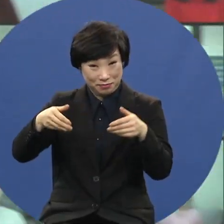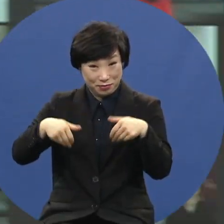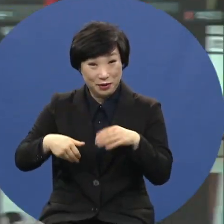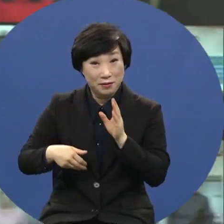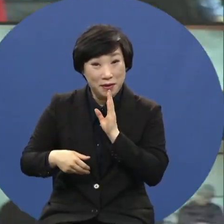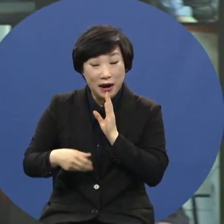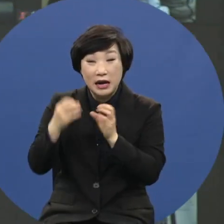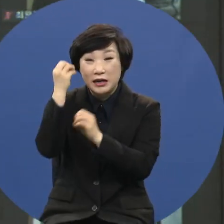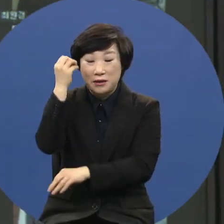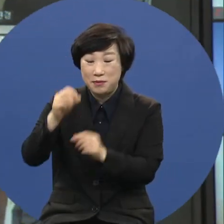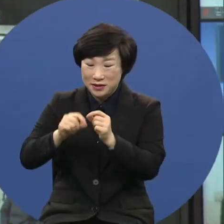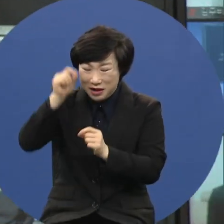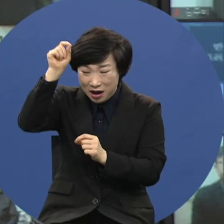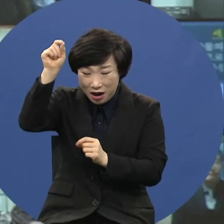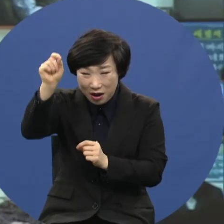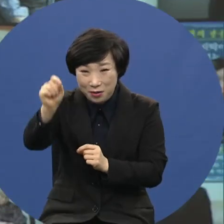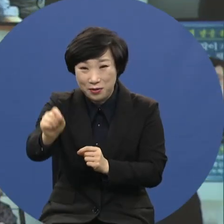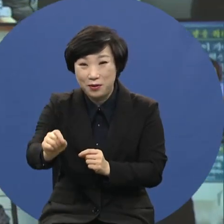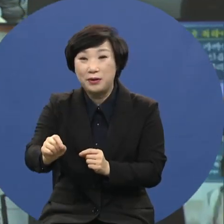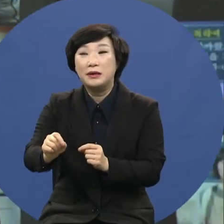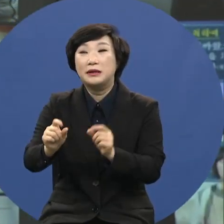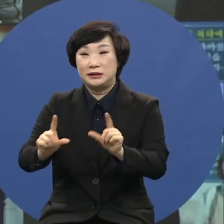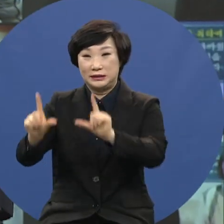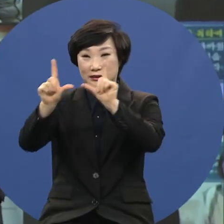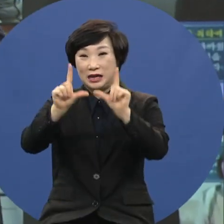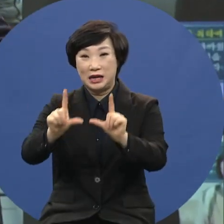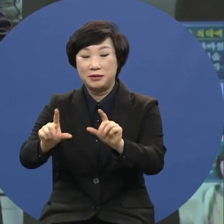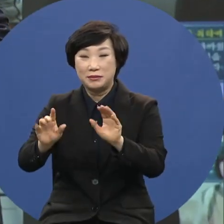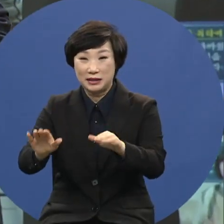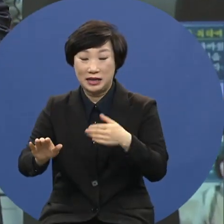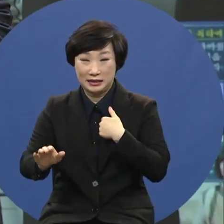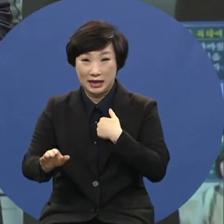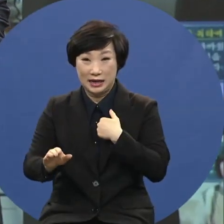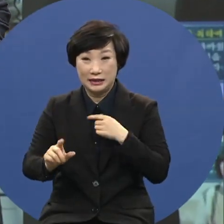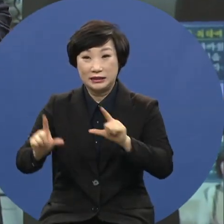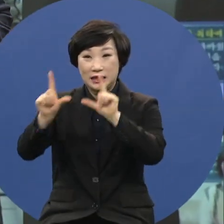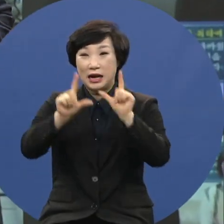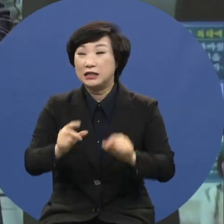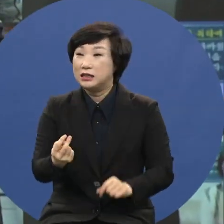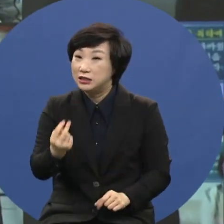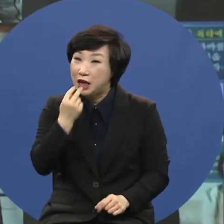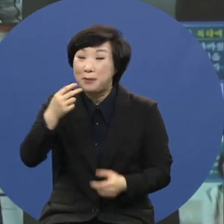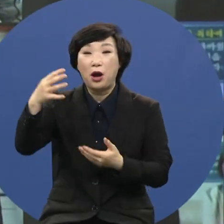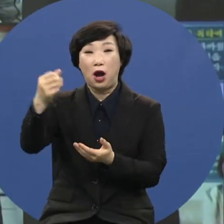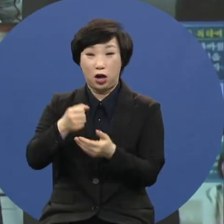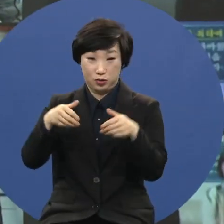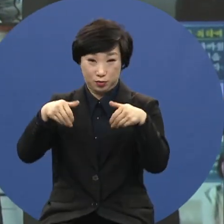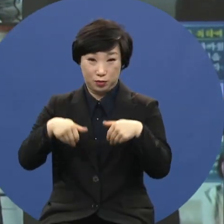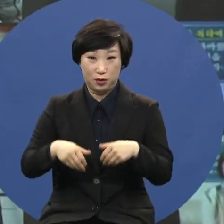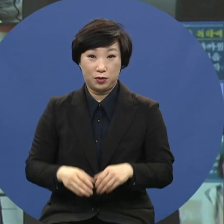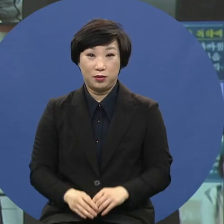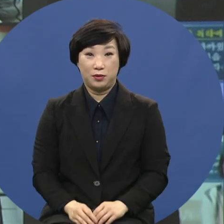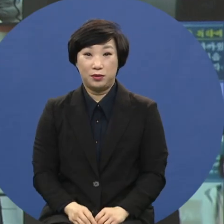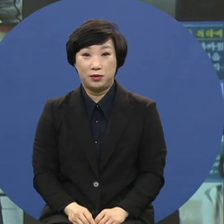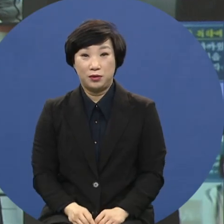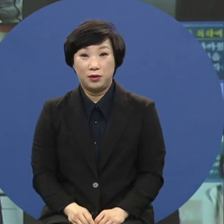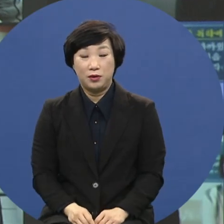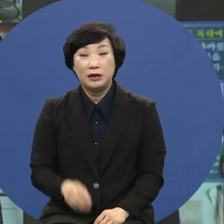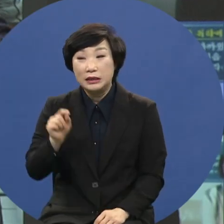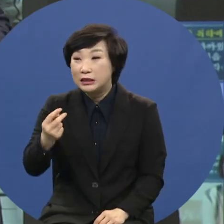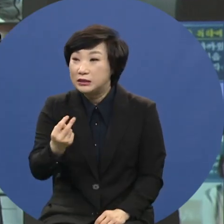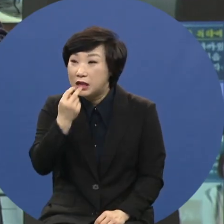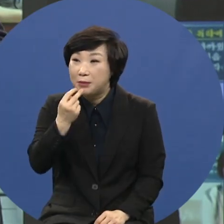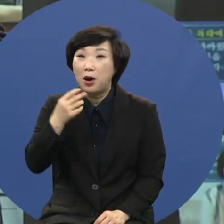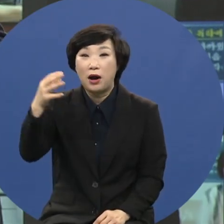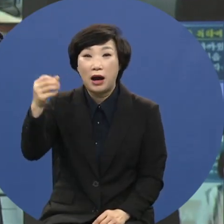근본적인 영구적이고 항구적인 삶을 내가 살 수 있는 생명을 얻는 것인데, 이